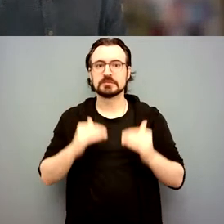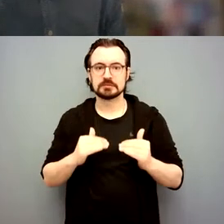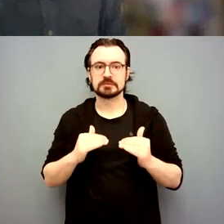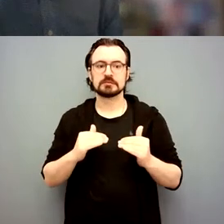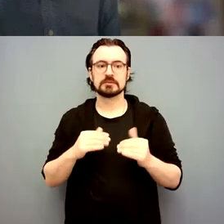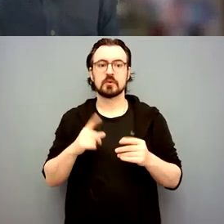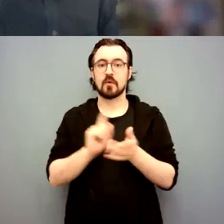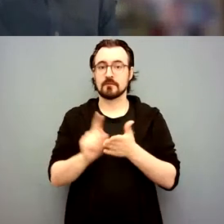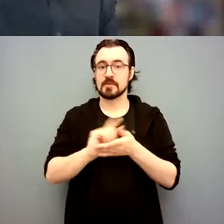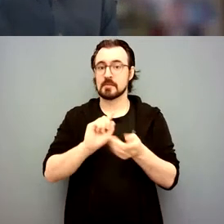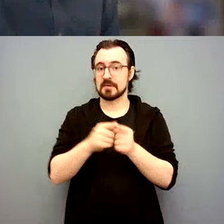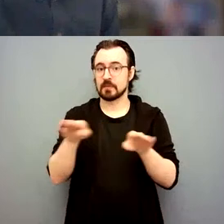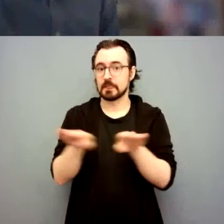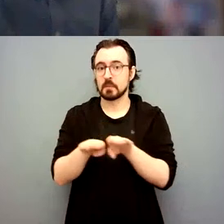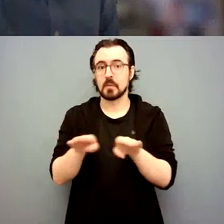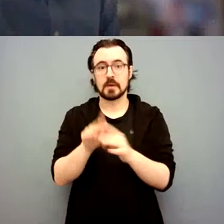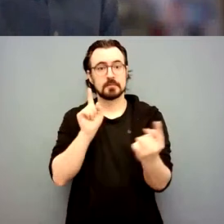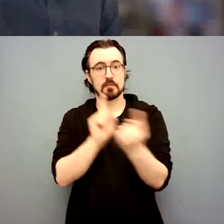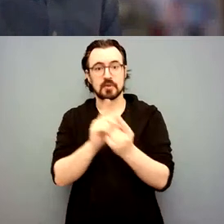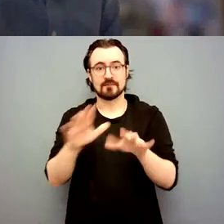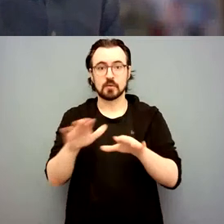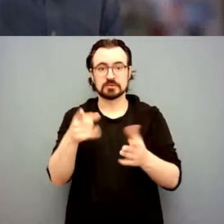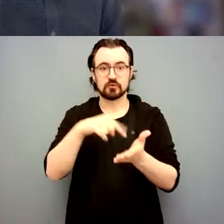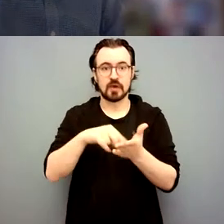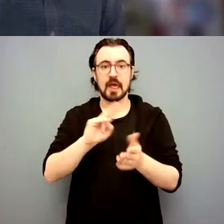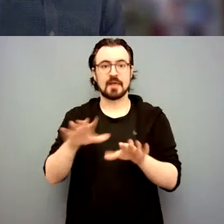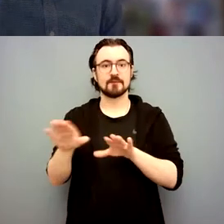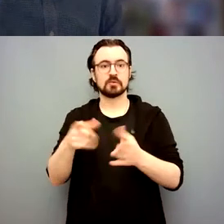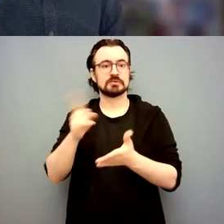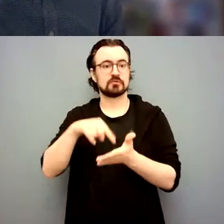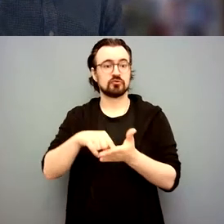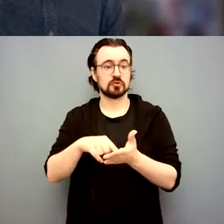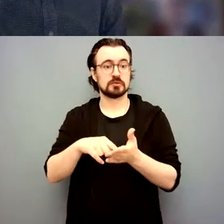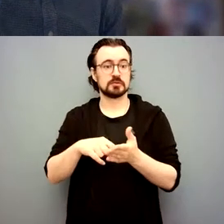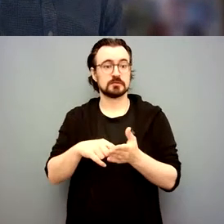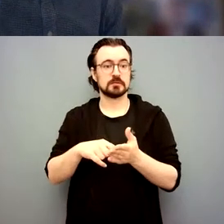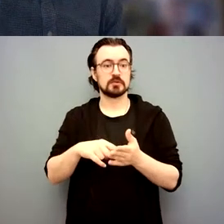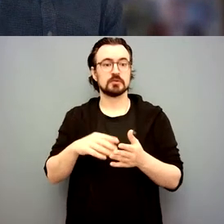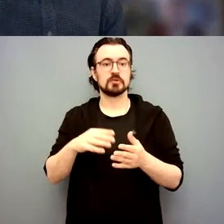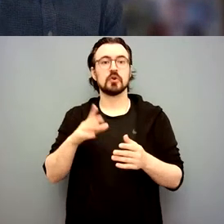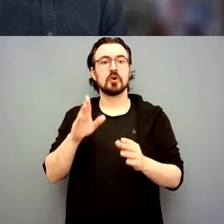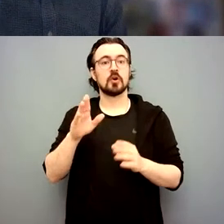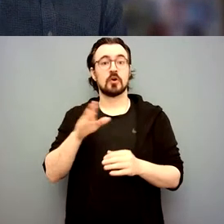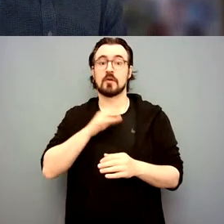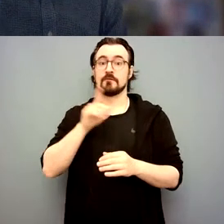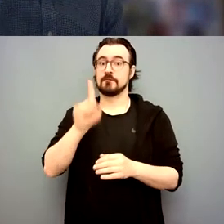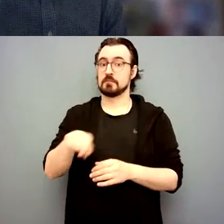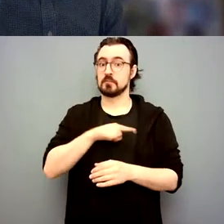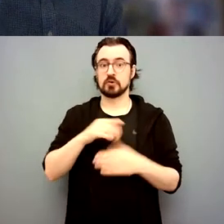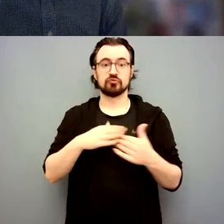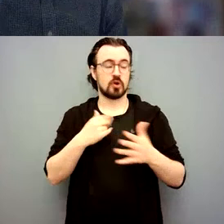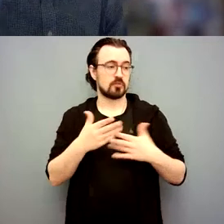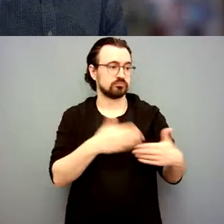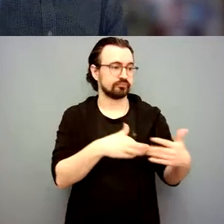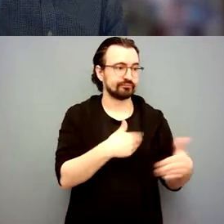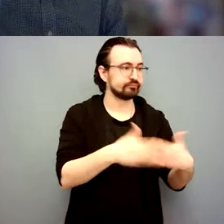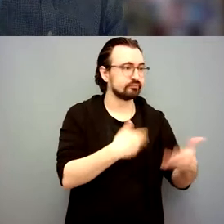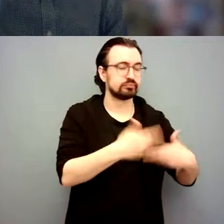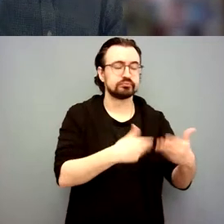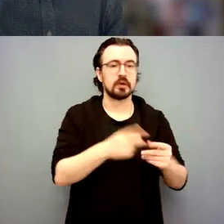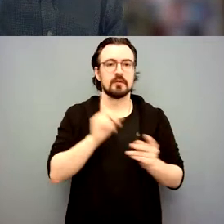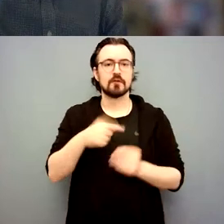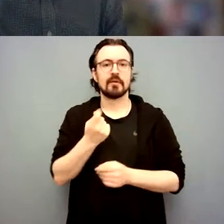blir dåligt bemötta på vårdcentralen eller att vårdcentralen helt enkelt har för mycket att göra och för lite tid på